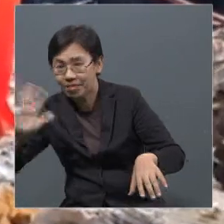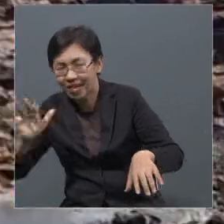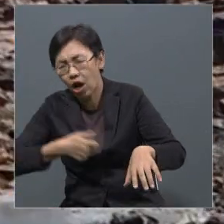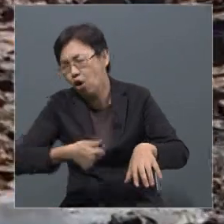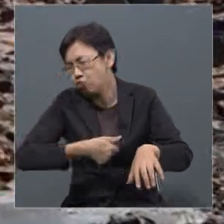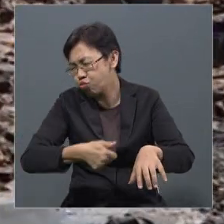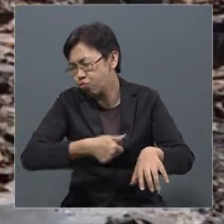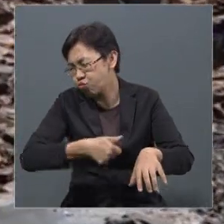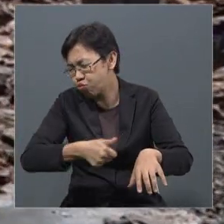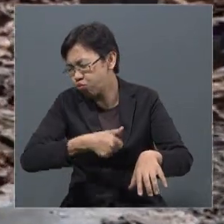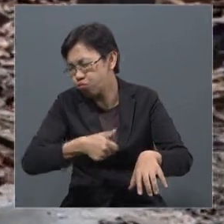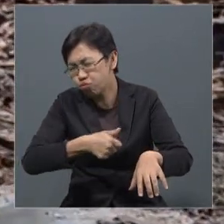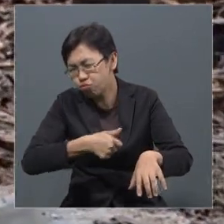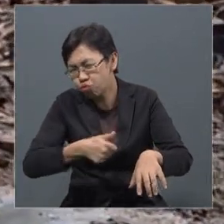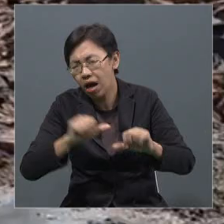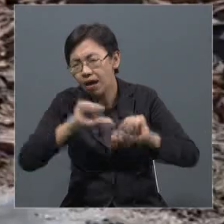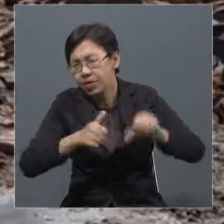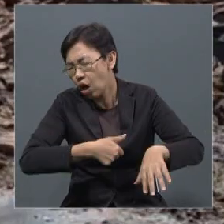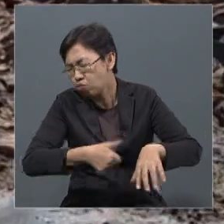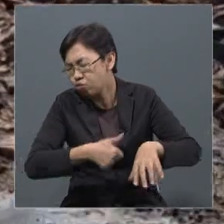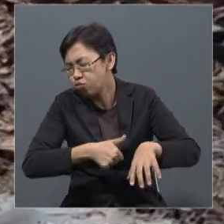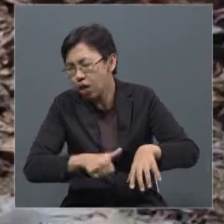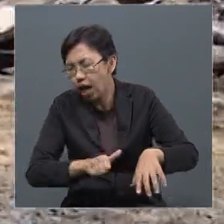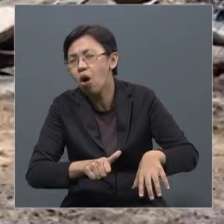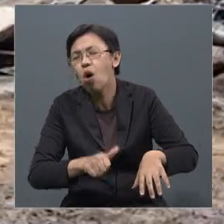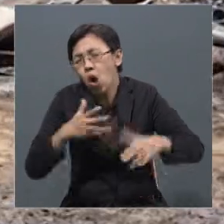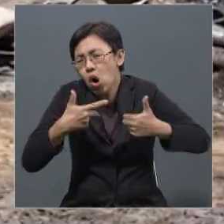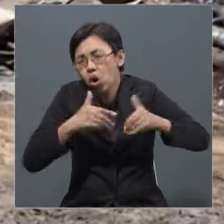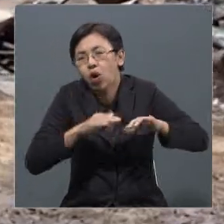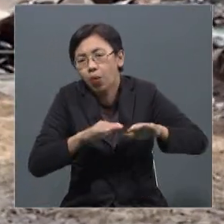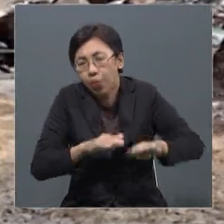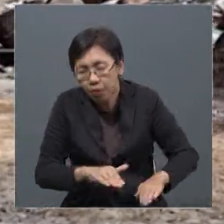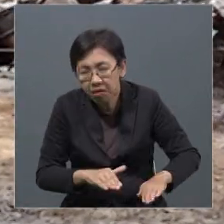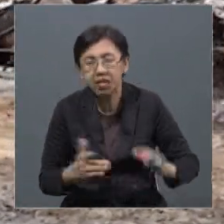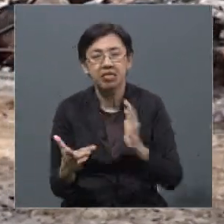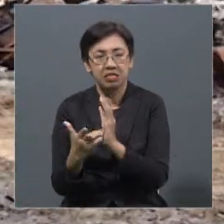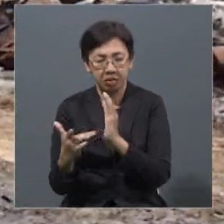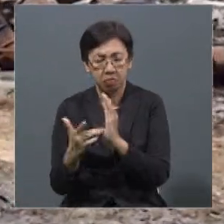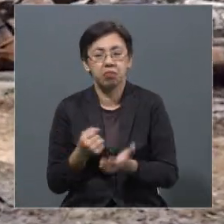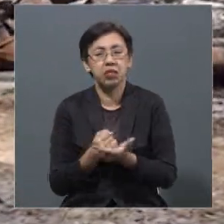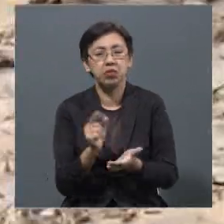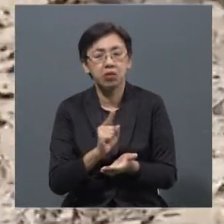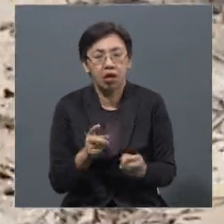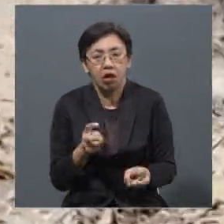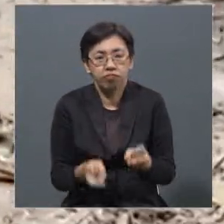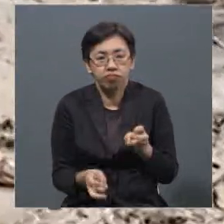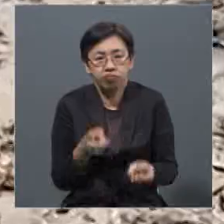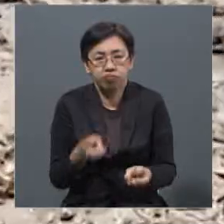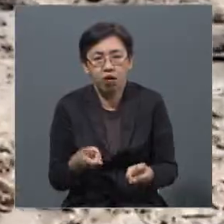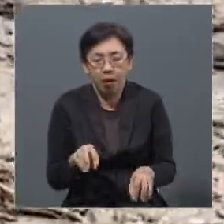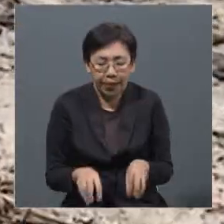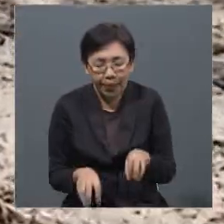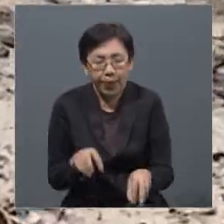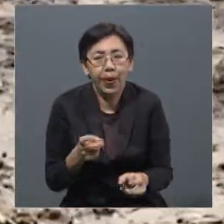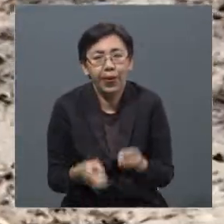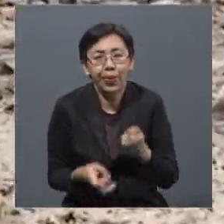นะอันนี้คืออัดฉีดลงไปข้างล่างครับในขณะที่เจ้าหน้าที่พิสูจน์หลักฐานก็ต้องเอาเทคโนโลยีมาช่วยฮะใช้หุ่นยนต์ OT 4ขานี่ๆ